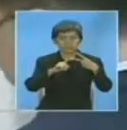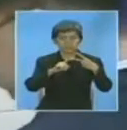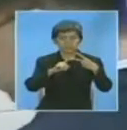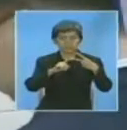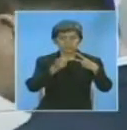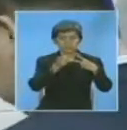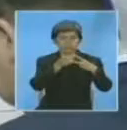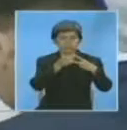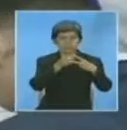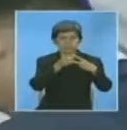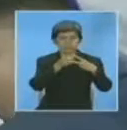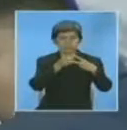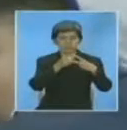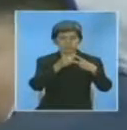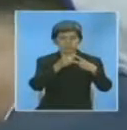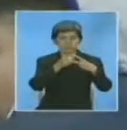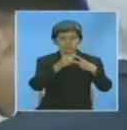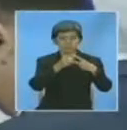จงรัก